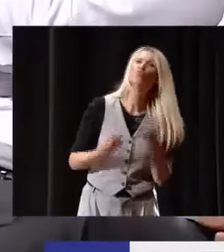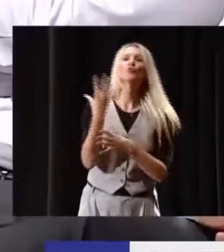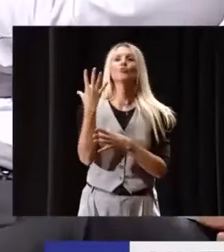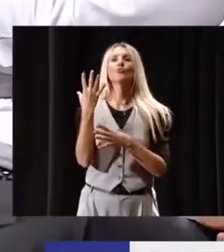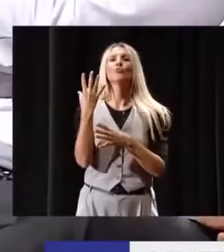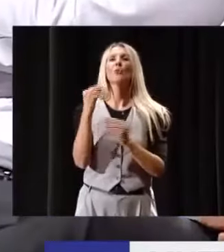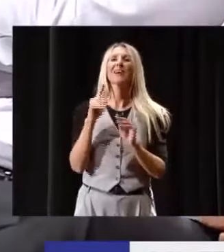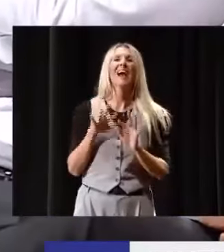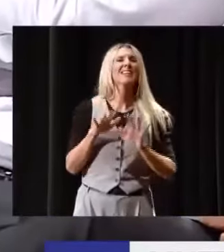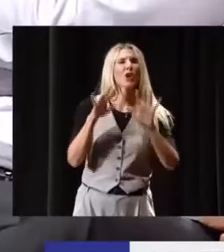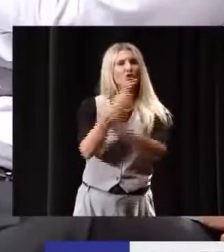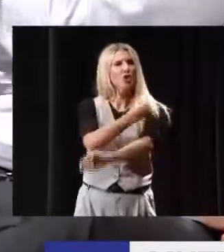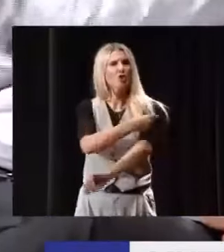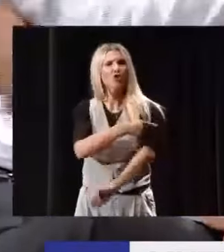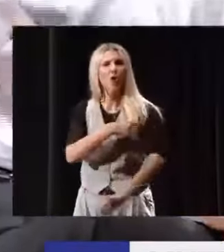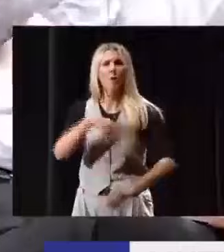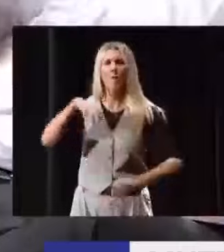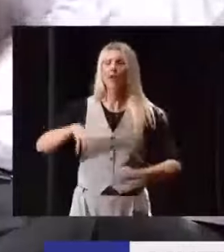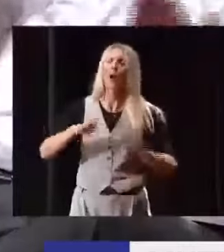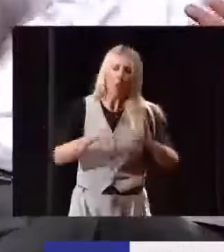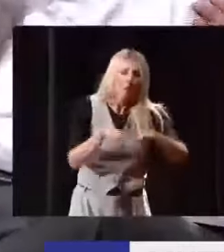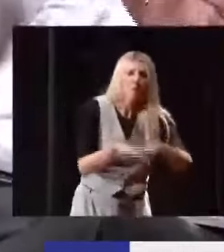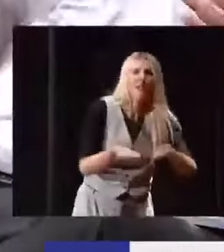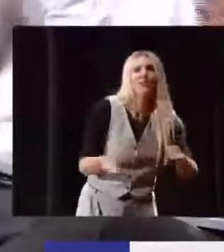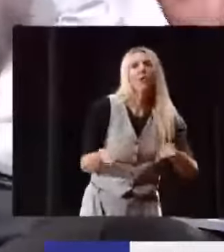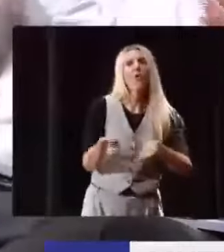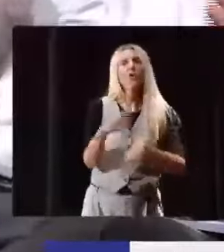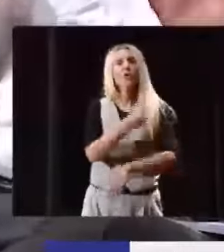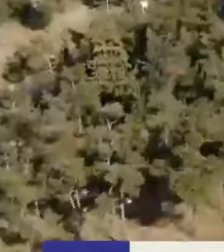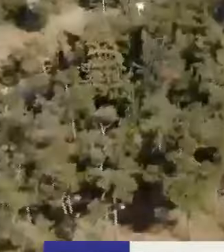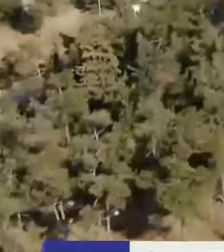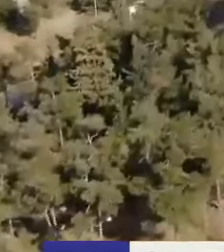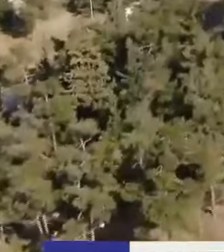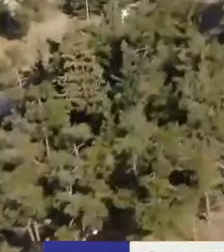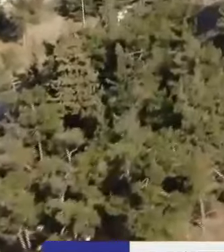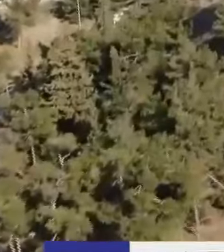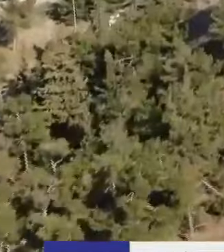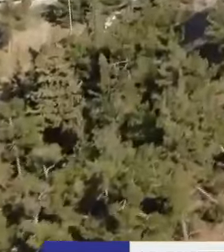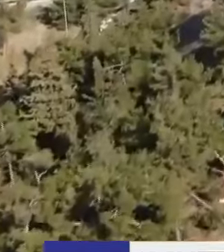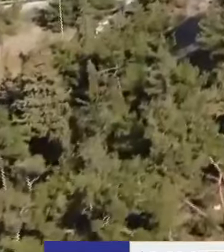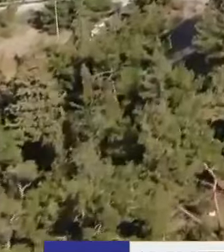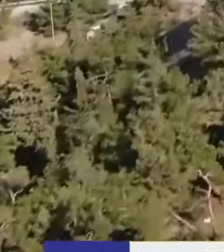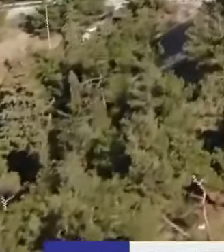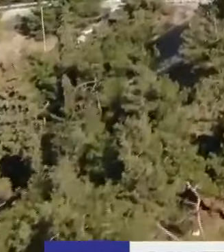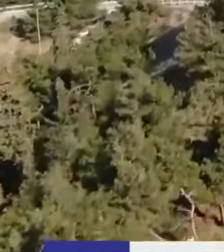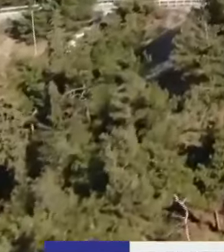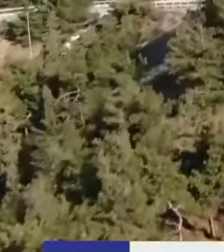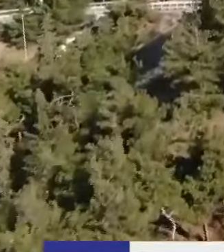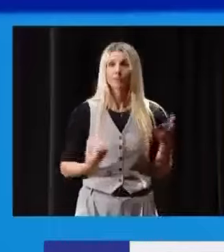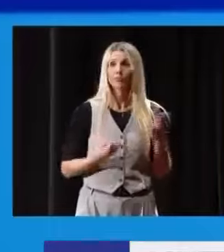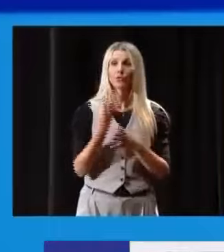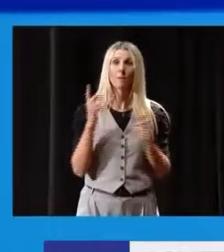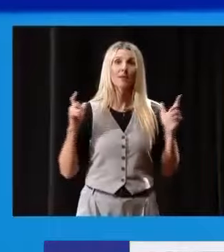αντικαρκυνικό νοσοκομείο και το πιο σύγχρονο παιδιατρικό νοσοκομείο στην χώρα. Ο Πρωθυπουργός αναφέρθηκε και στο